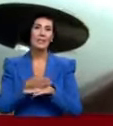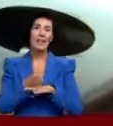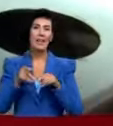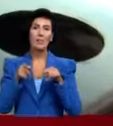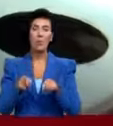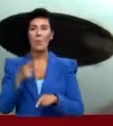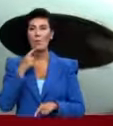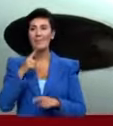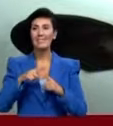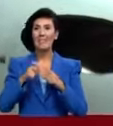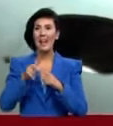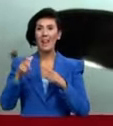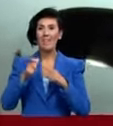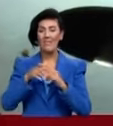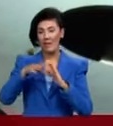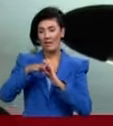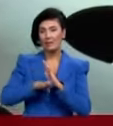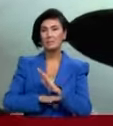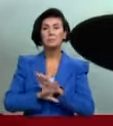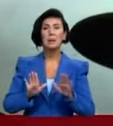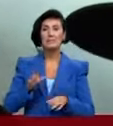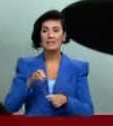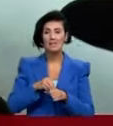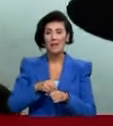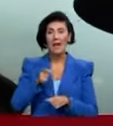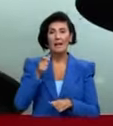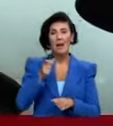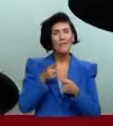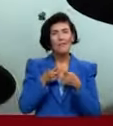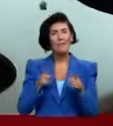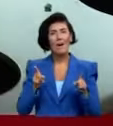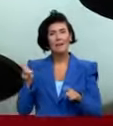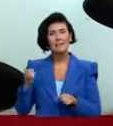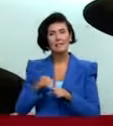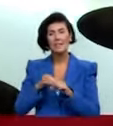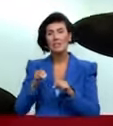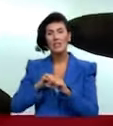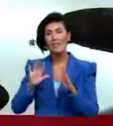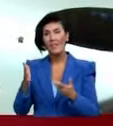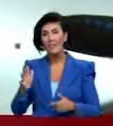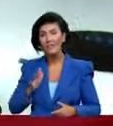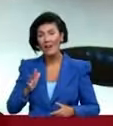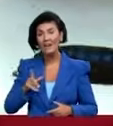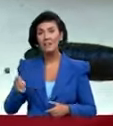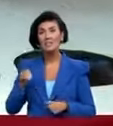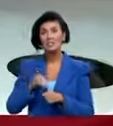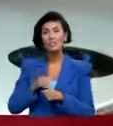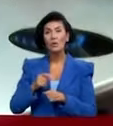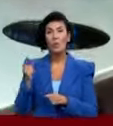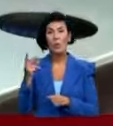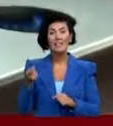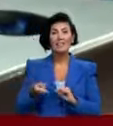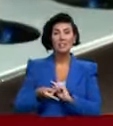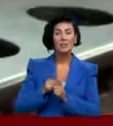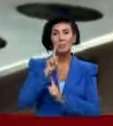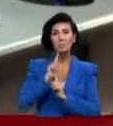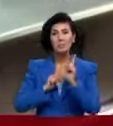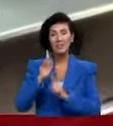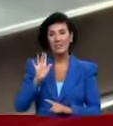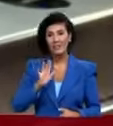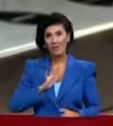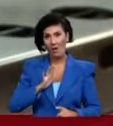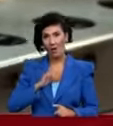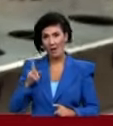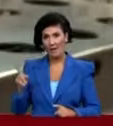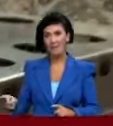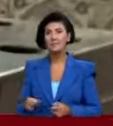oluyor. Telvesinin dibe çökmemesi. Tabii kahvesi de farklı isli kahvenin. Ne var içerisinde? İçerisinde 12 çeşit bitki var isli